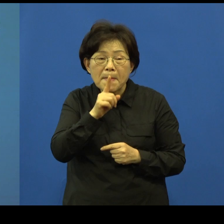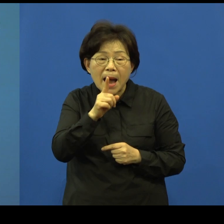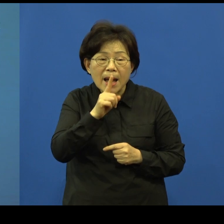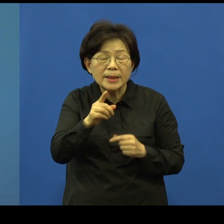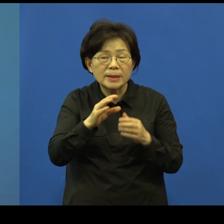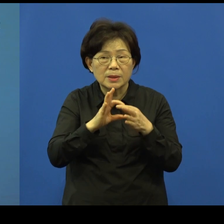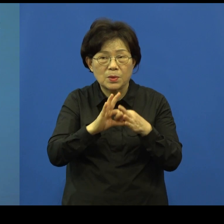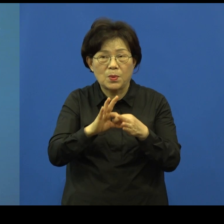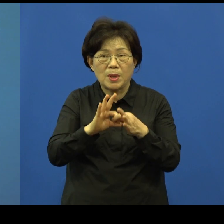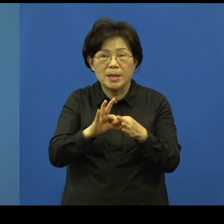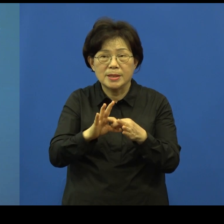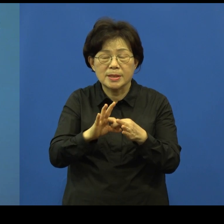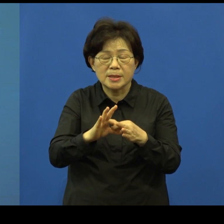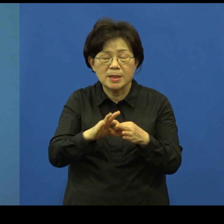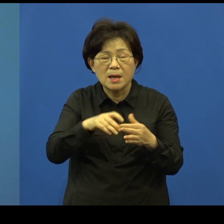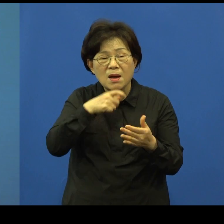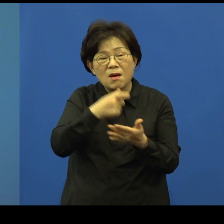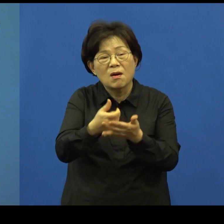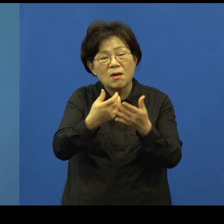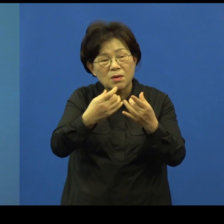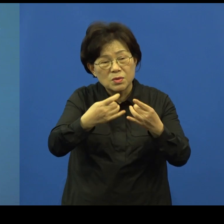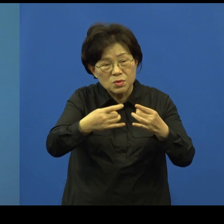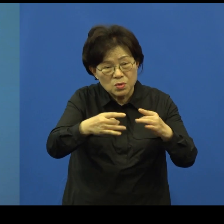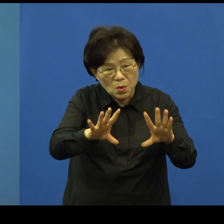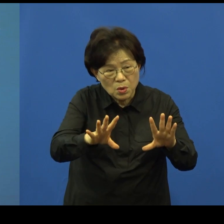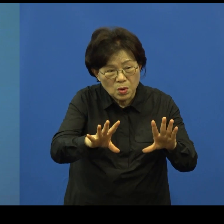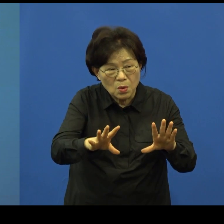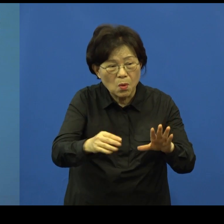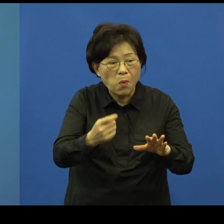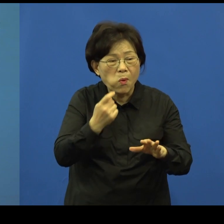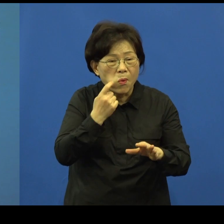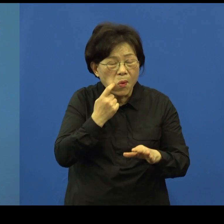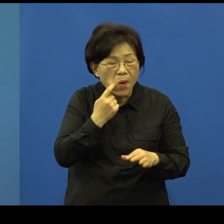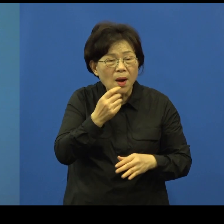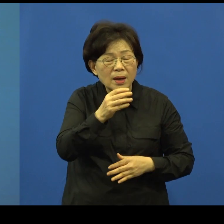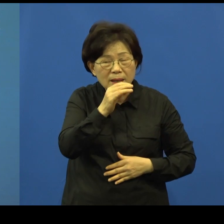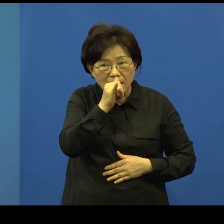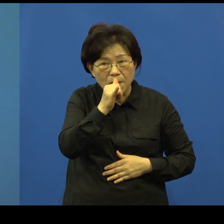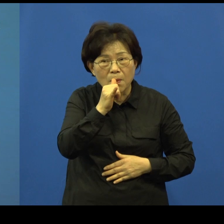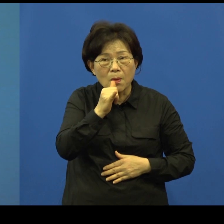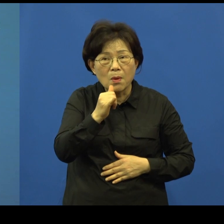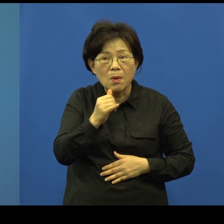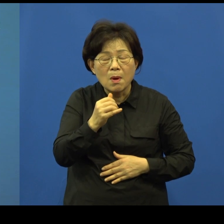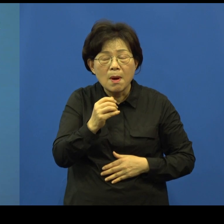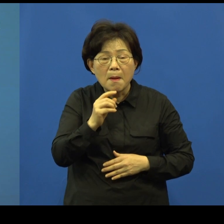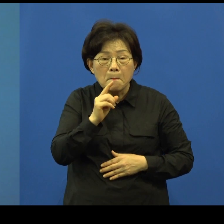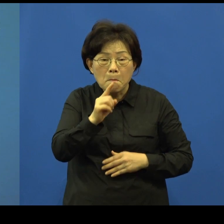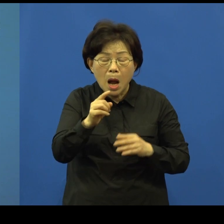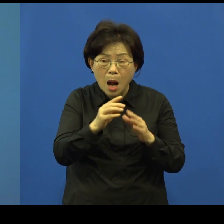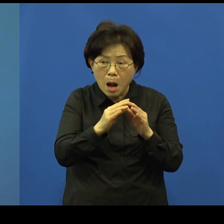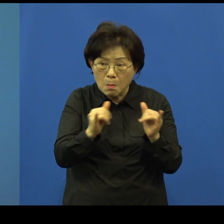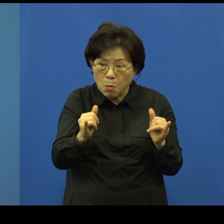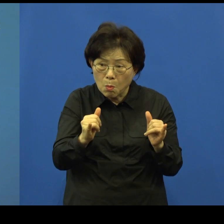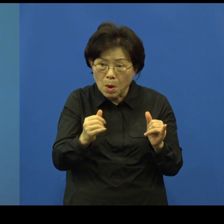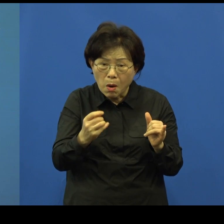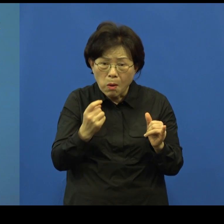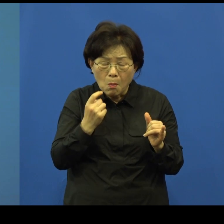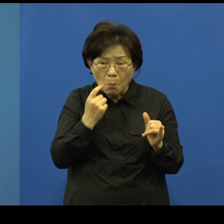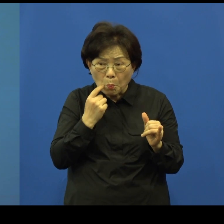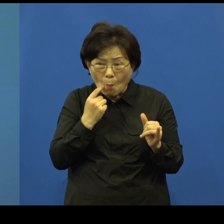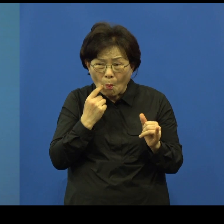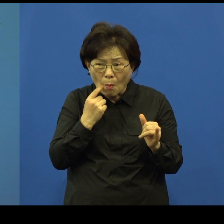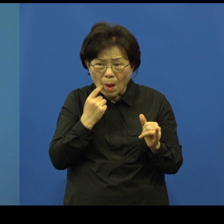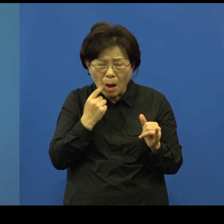통해서 속이고 독이 있고. 어떤 사람은 이 말에 독이 있어요. 독이 있어.